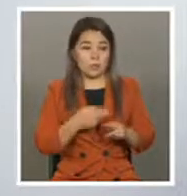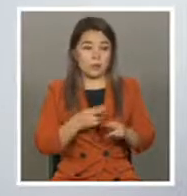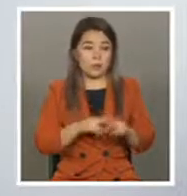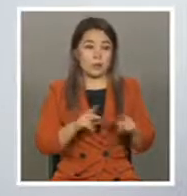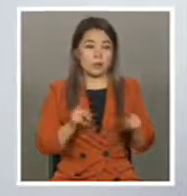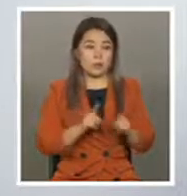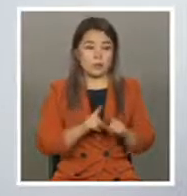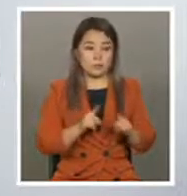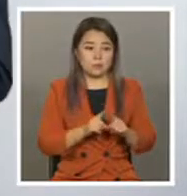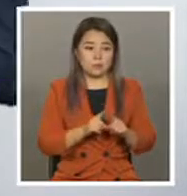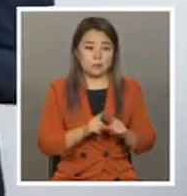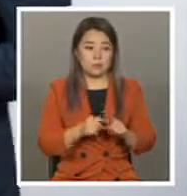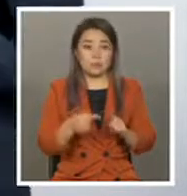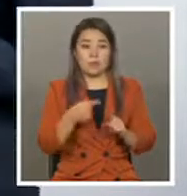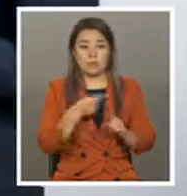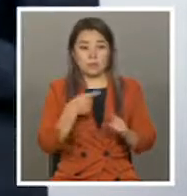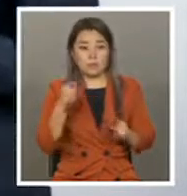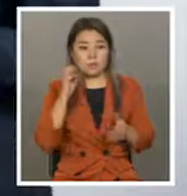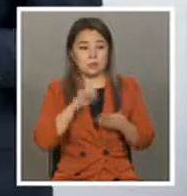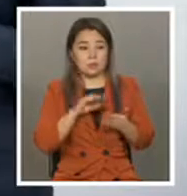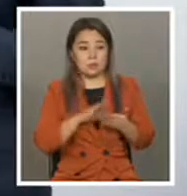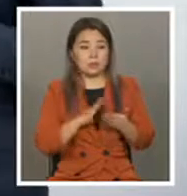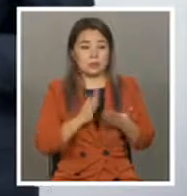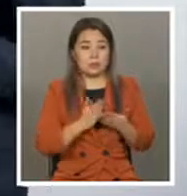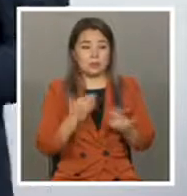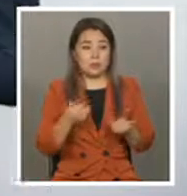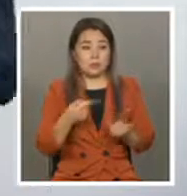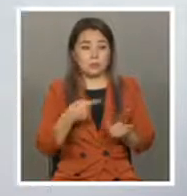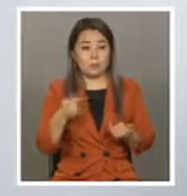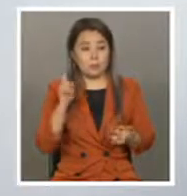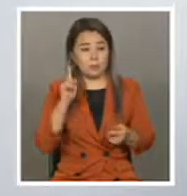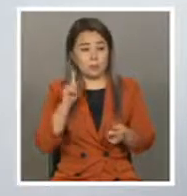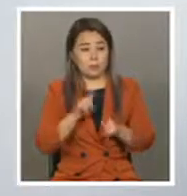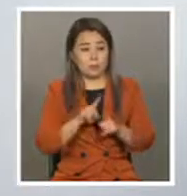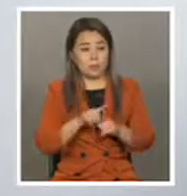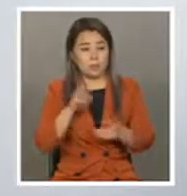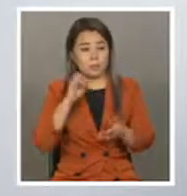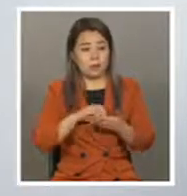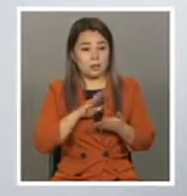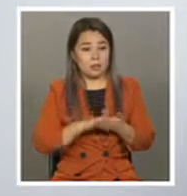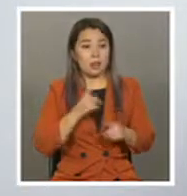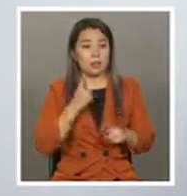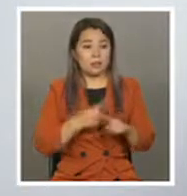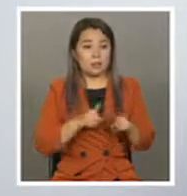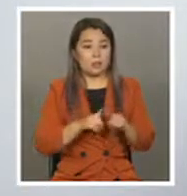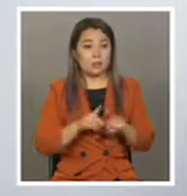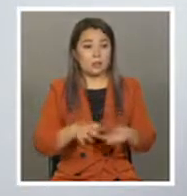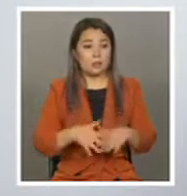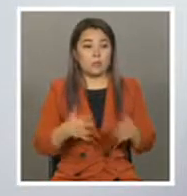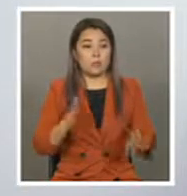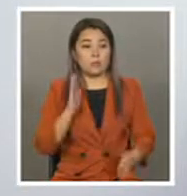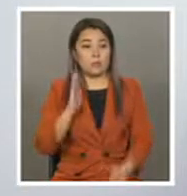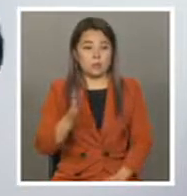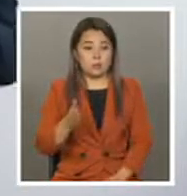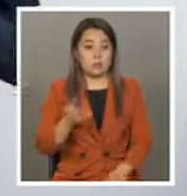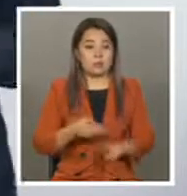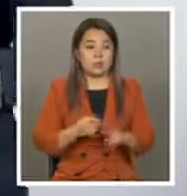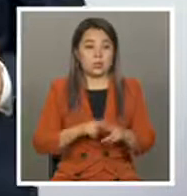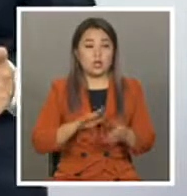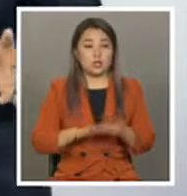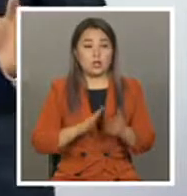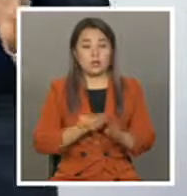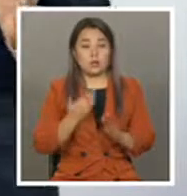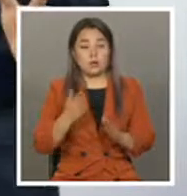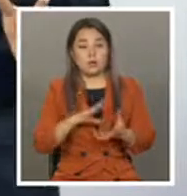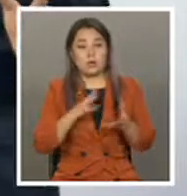болса, теріс таңбалы түбір, яғни минус таңбалы түбір оң таңбалы түбірден үлкен болады. Ал енді осы жағдайлардың